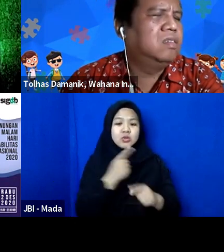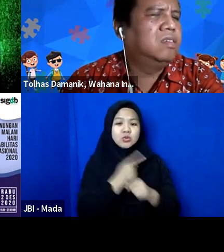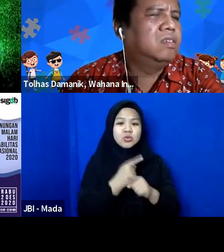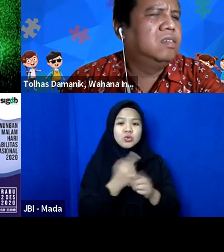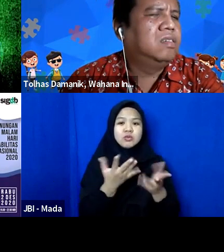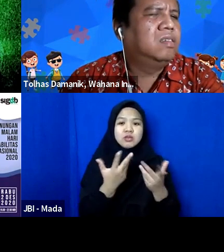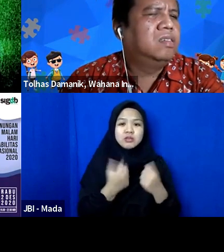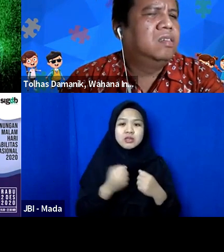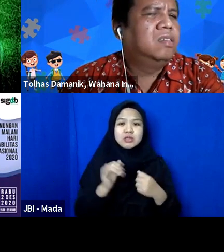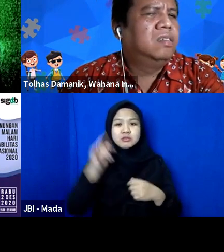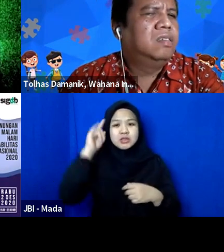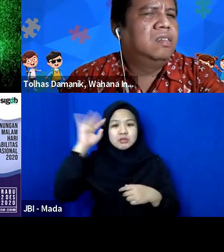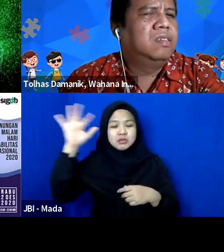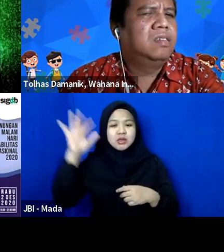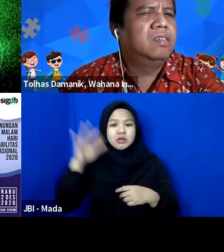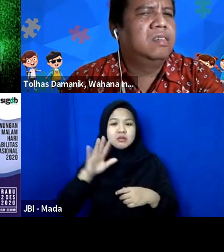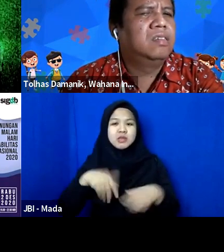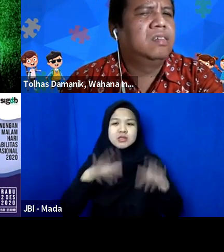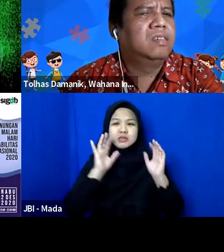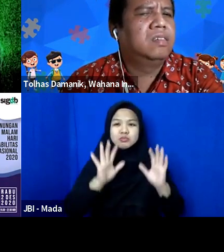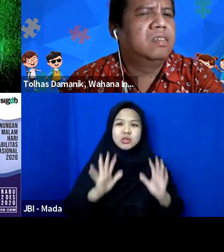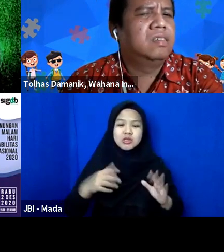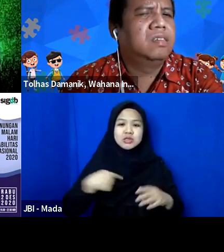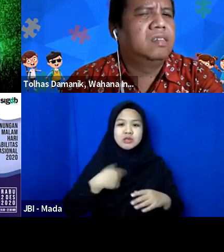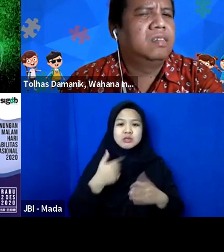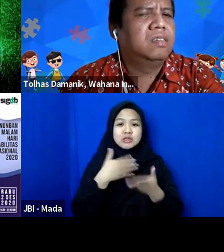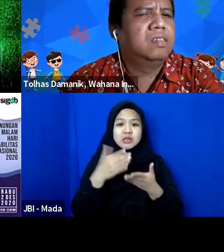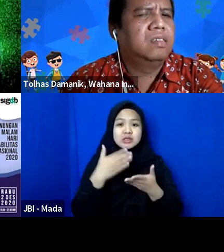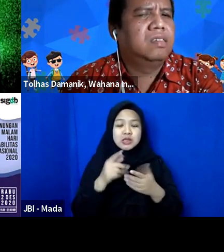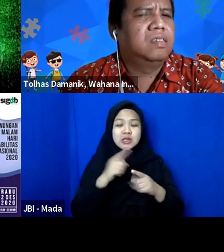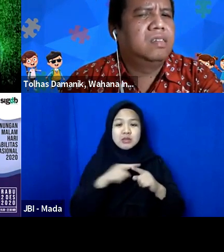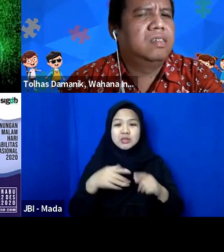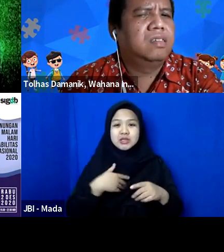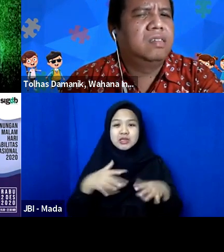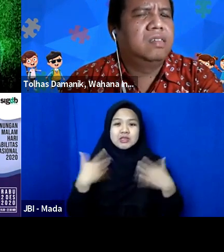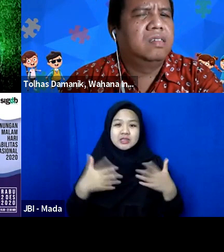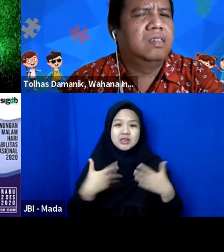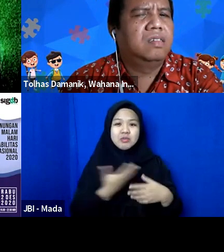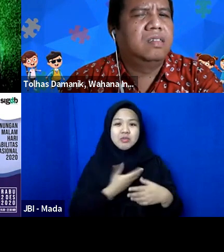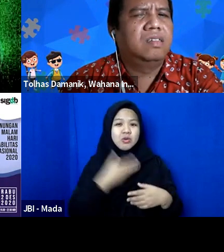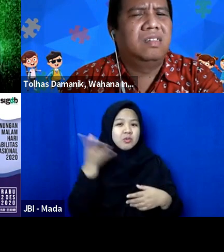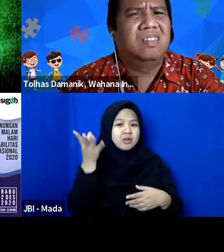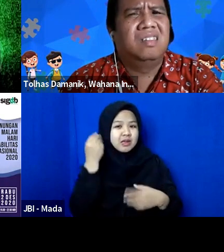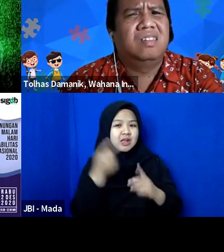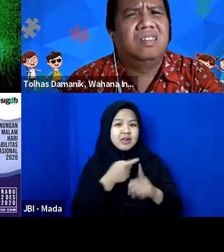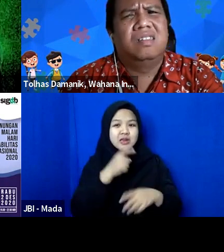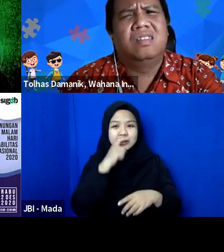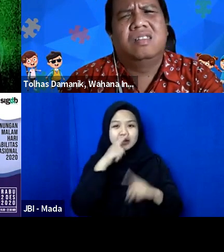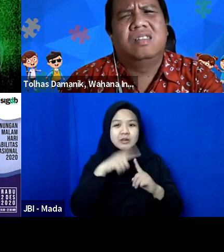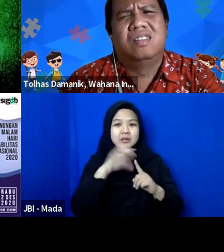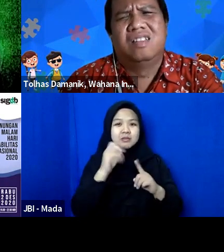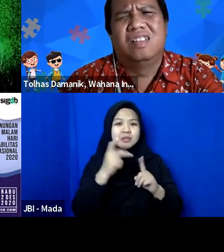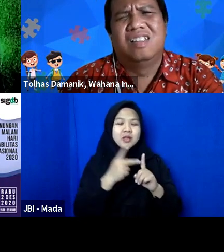matematika seperti yang diimpikannya masih banyak yang saya taser Tapi saya lebih senang pengen dengerin dari 40